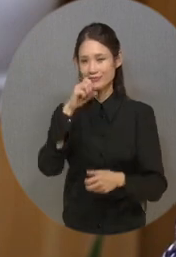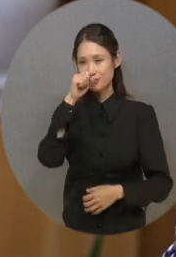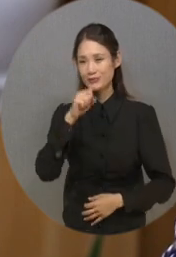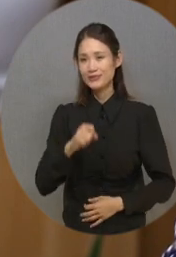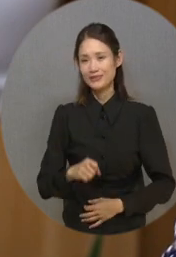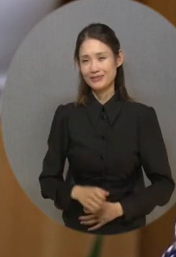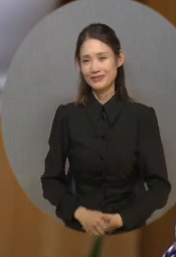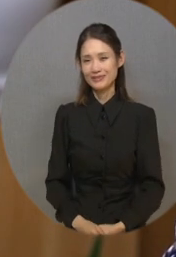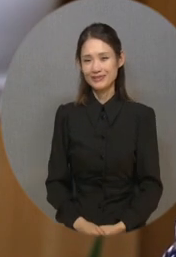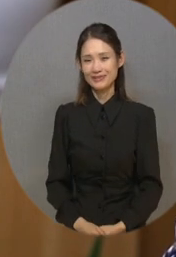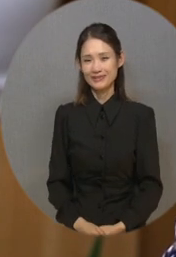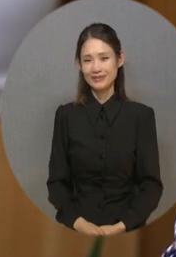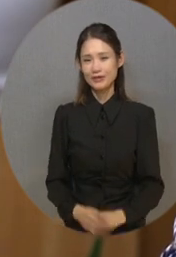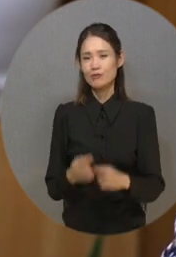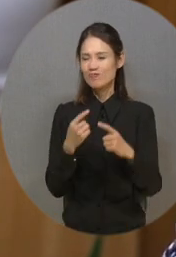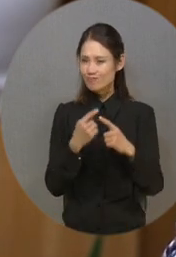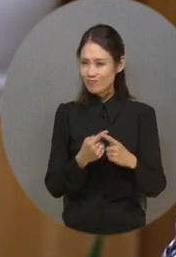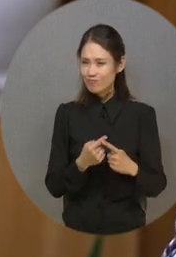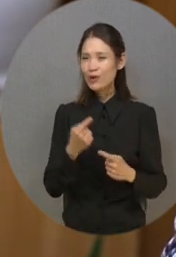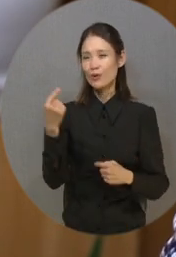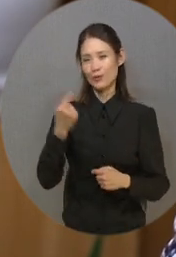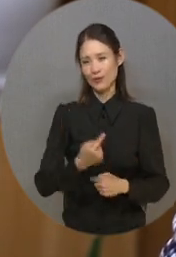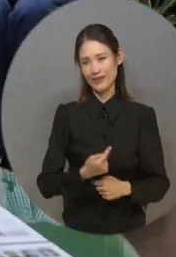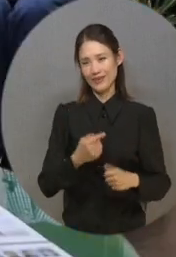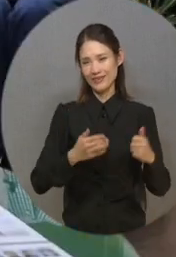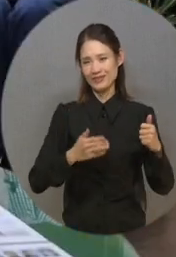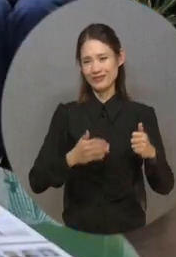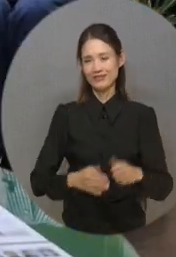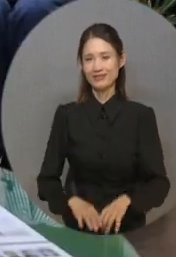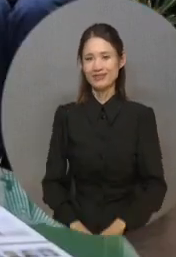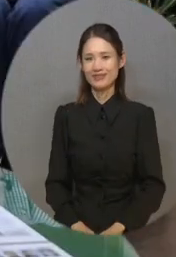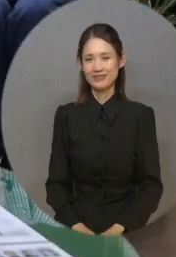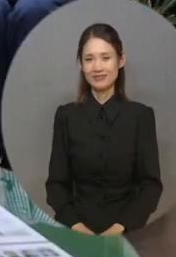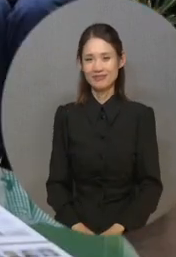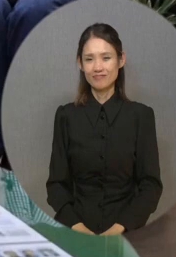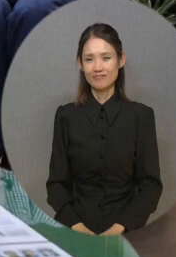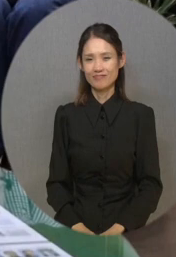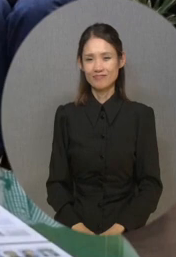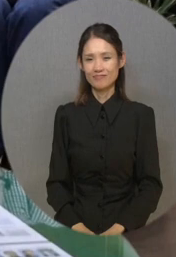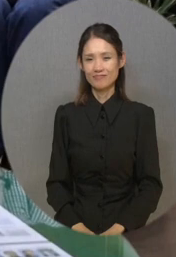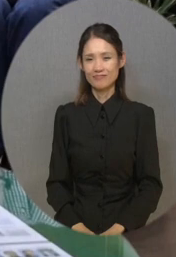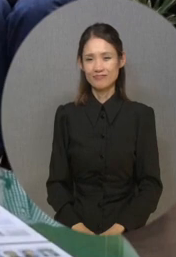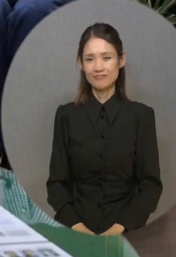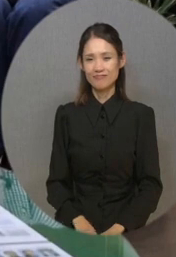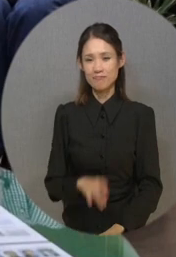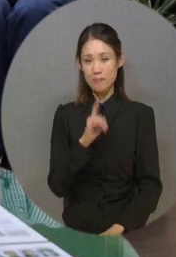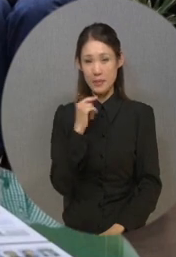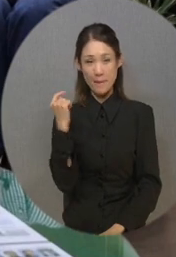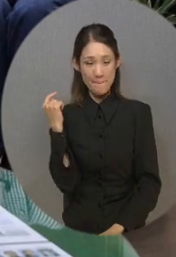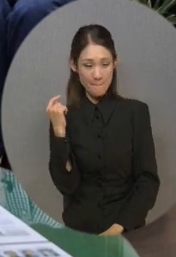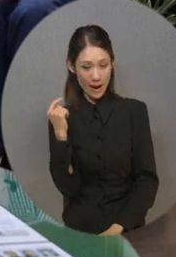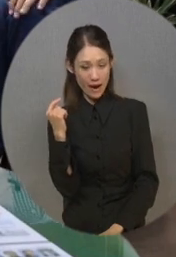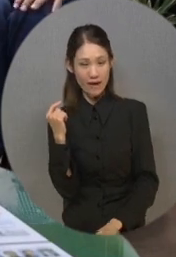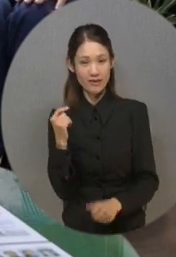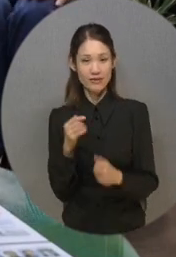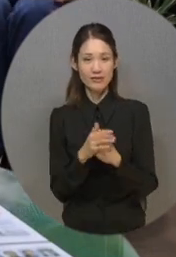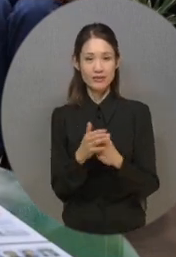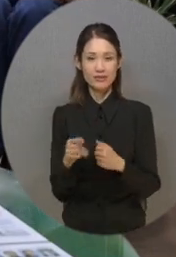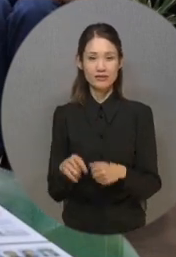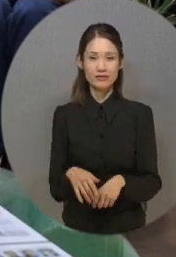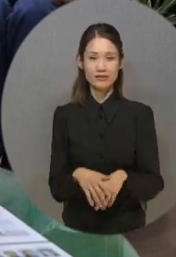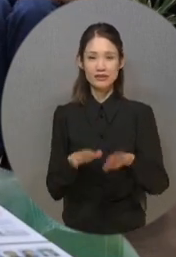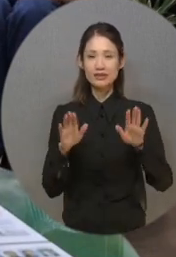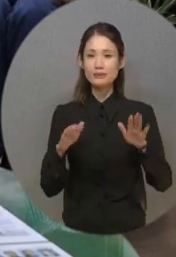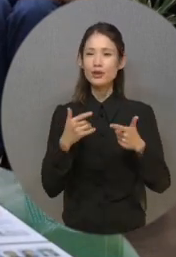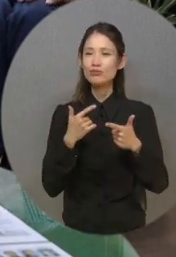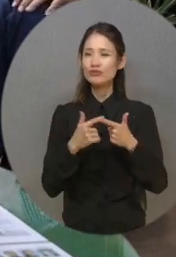네. 그래서. 무조건 오세요. 네, 와야죠. 그러니까 이성호 부지사님 말씀 딱 들으니까 네. 뭐 시청자분들 야 이번에 부산